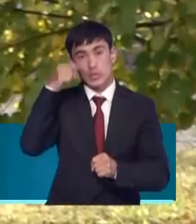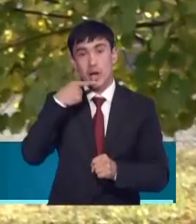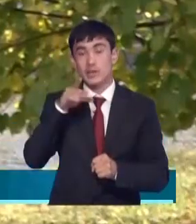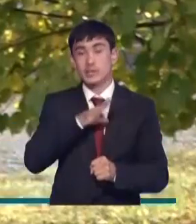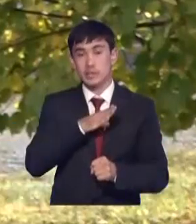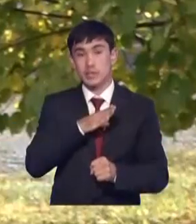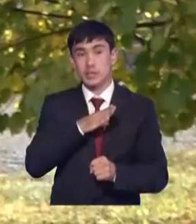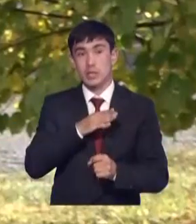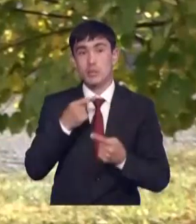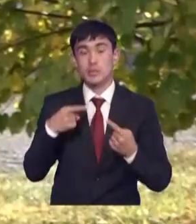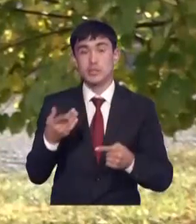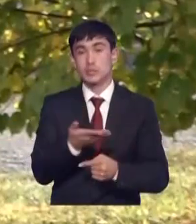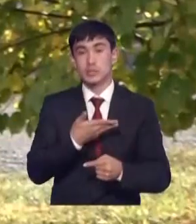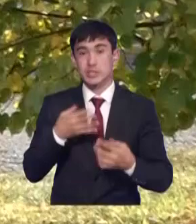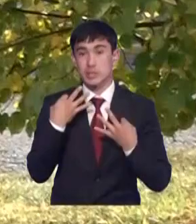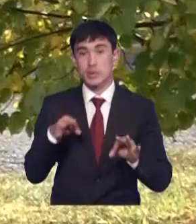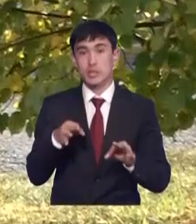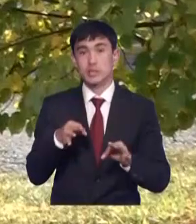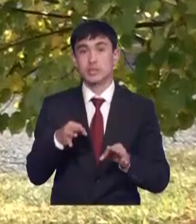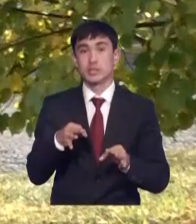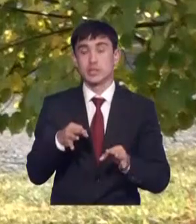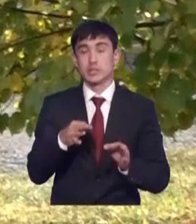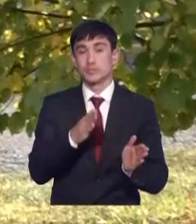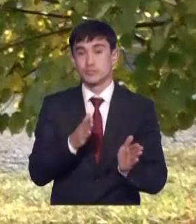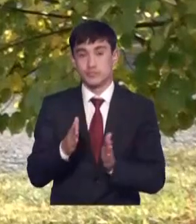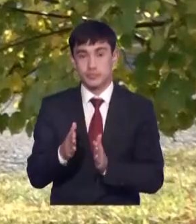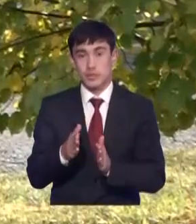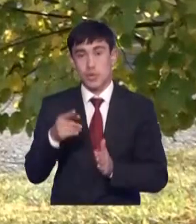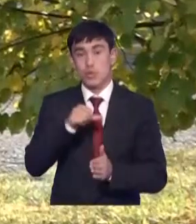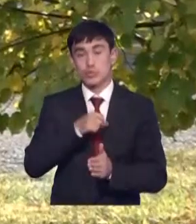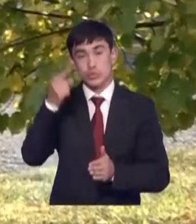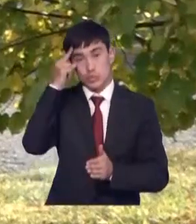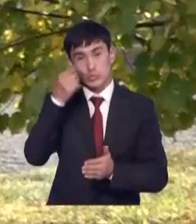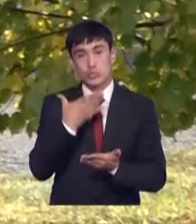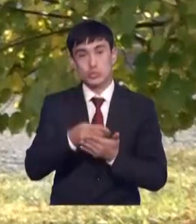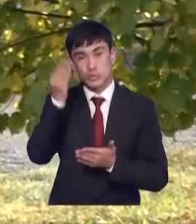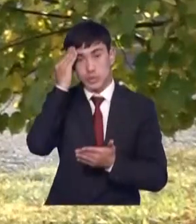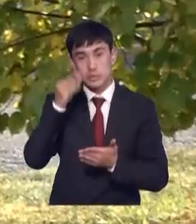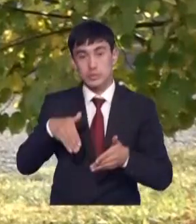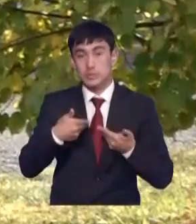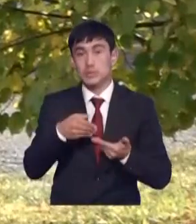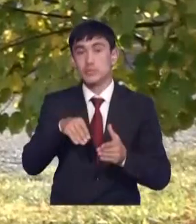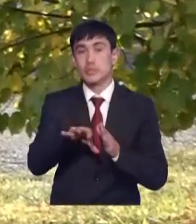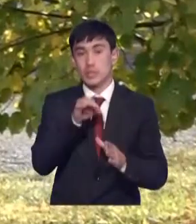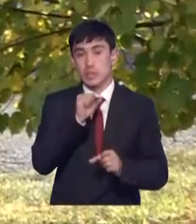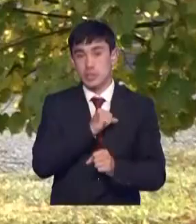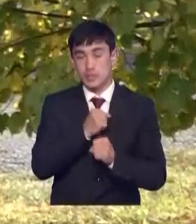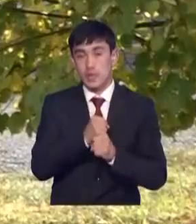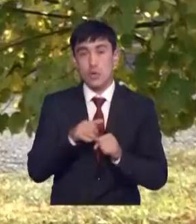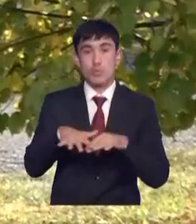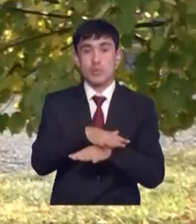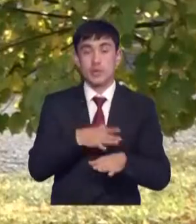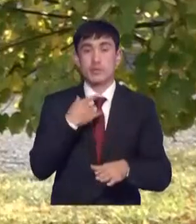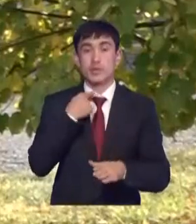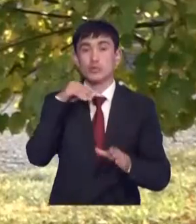дейді, одан артық бізде демократия бола ма? Сондықтан сол ойымызды, ниетімізді білдірдік, көппен бірге келіп референдумда